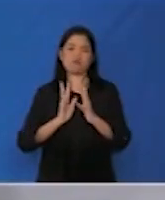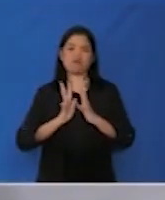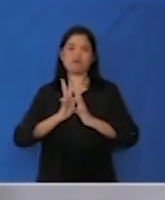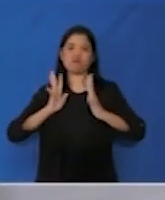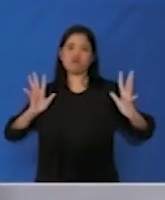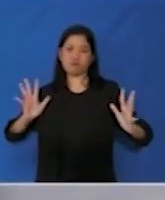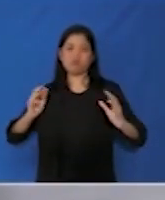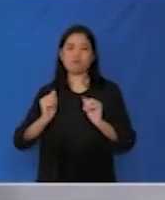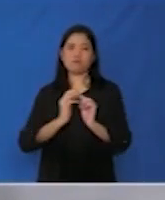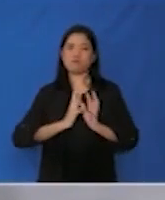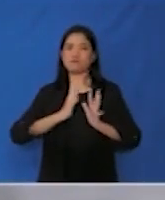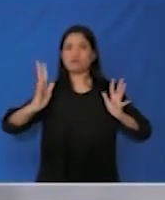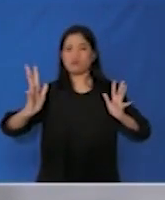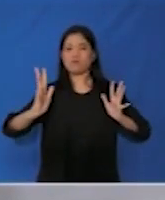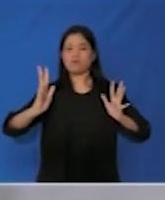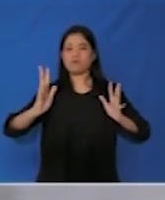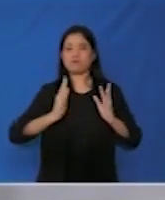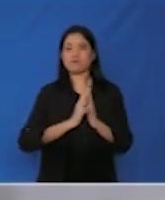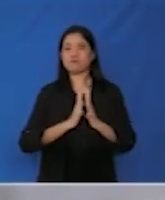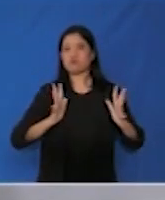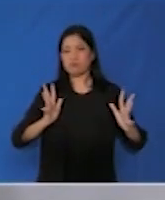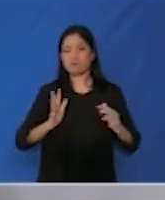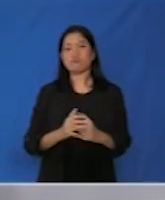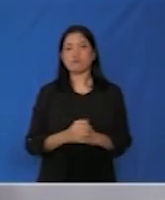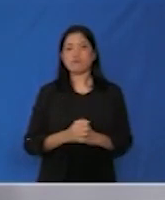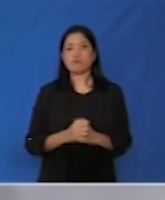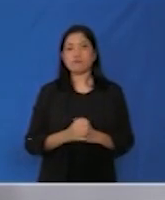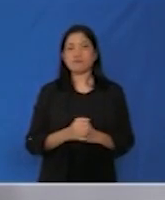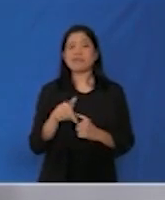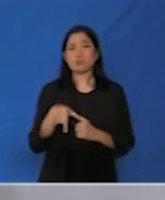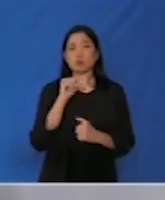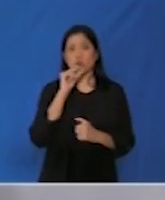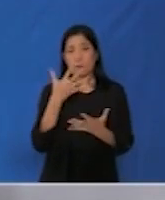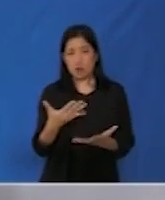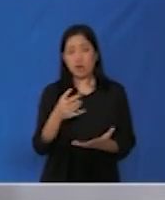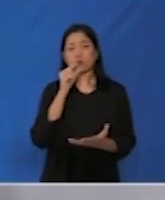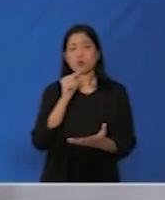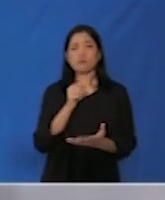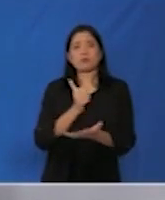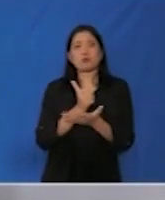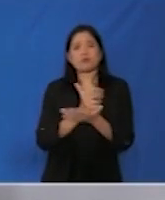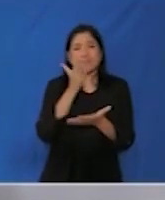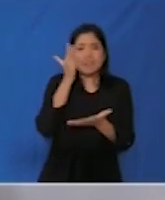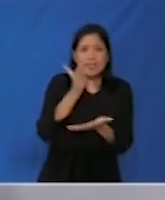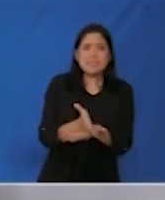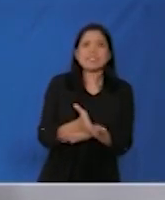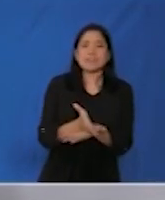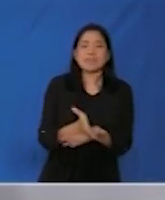make dari kegiatan pembatasan sosial berskala besar sebenarnya adalah untuk menegaskan kembali